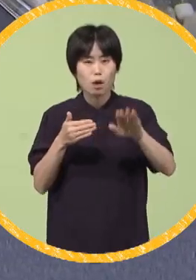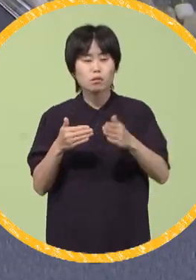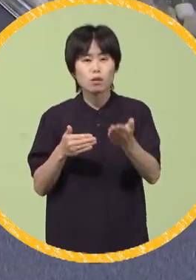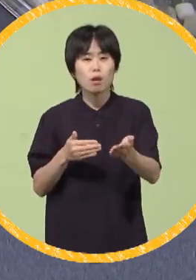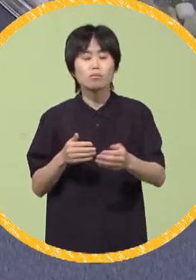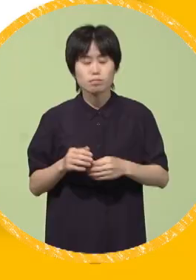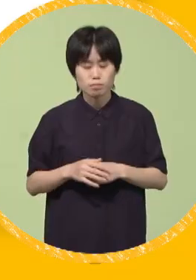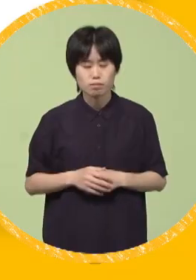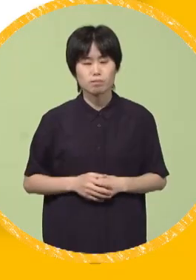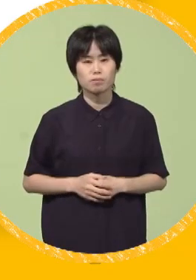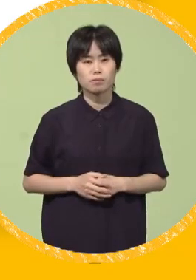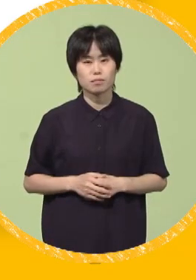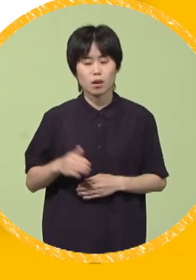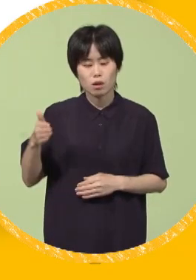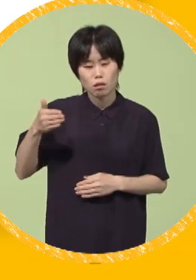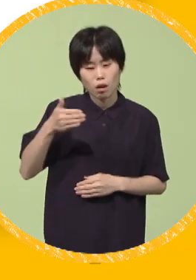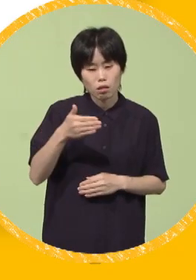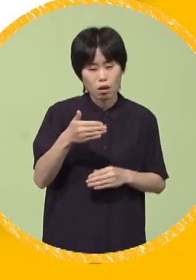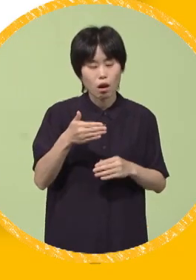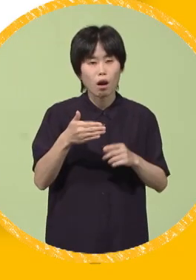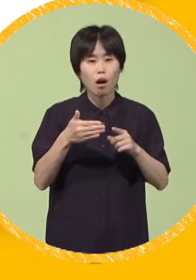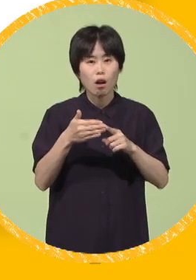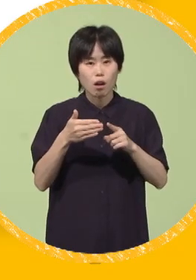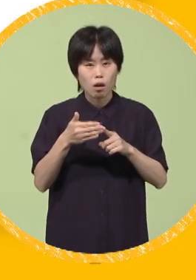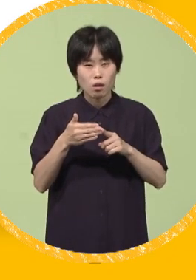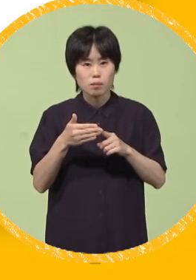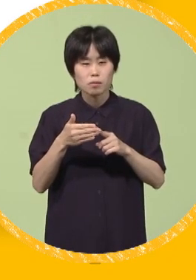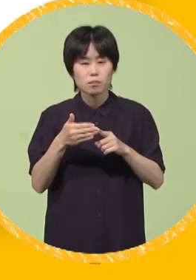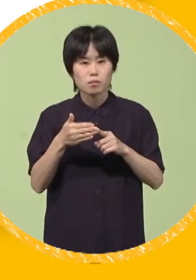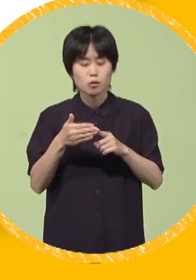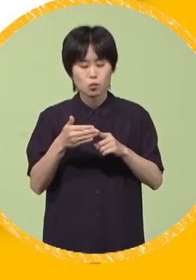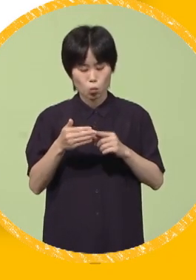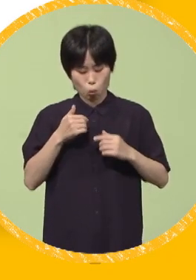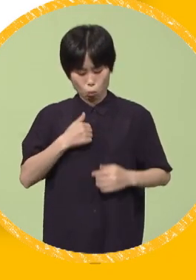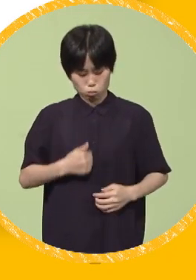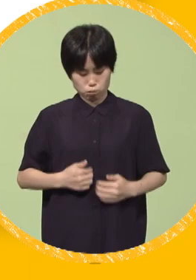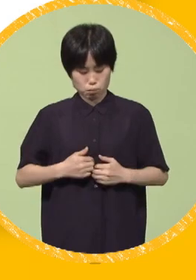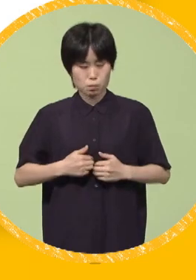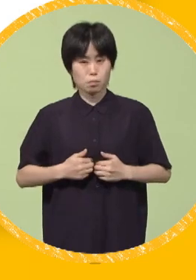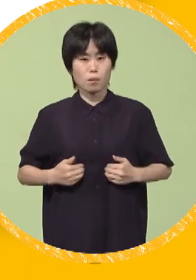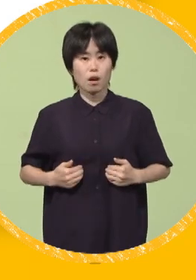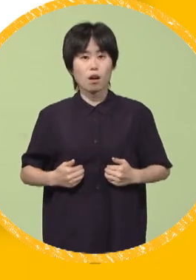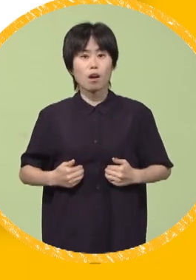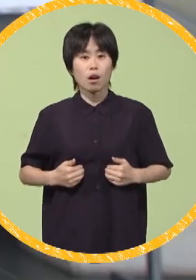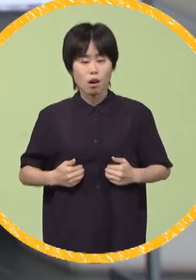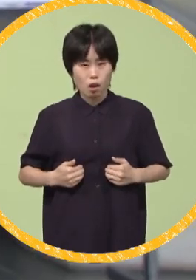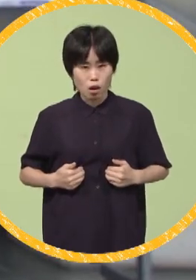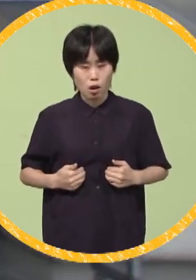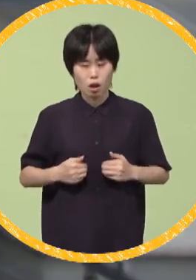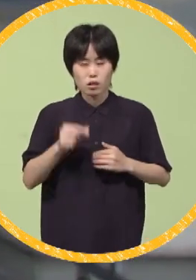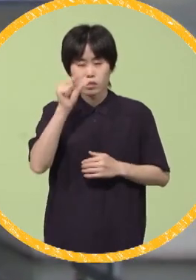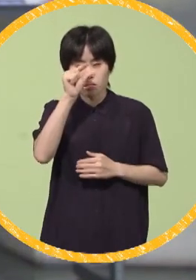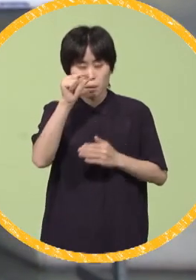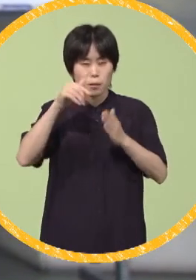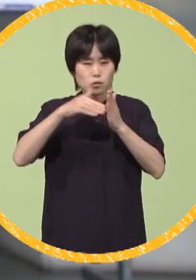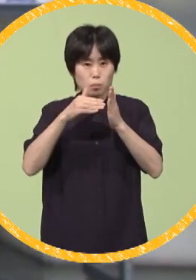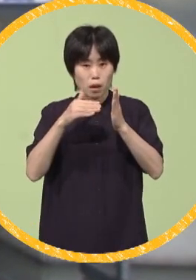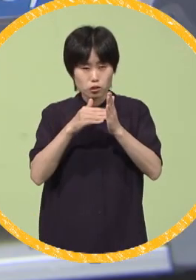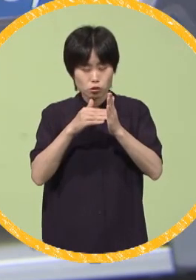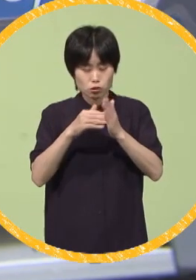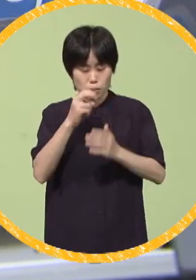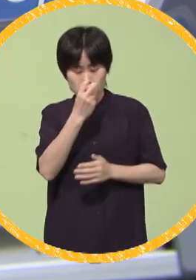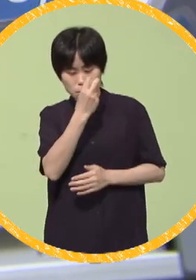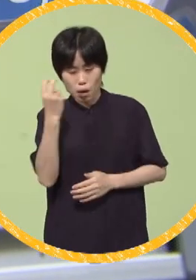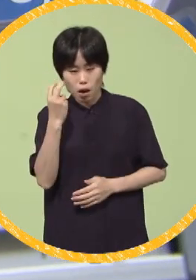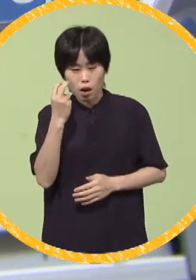題が。 そうですね、はんはん、お魚さん の消化管の中を裂いてみたら、はい、こういったちっちゃなマイクロプラスチックが